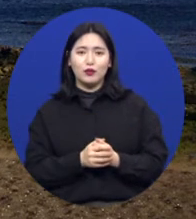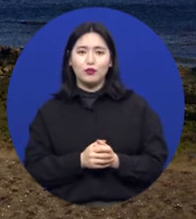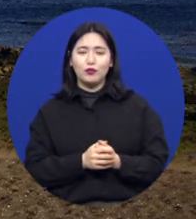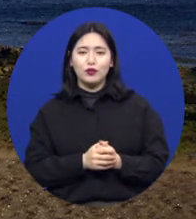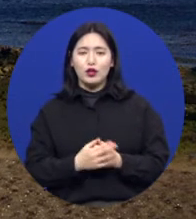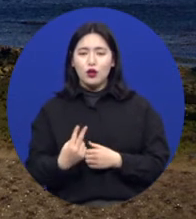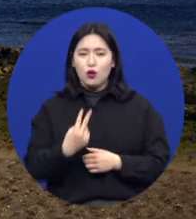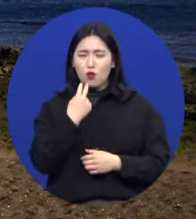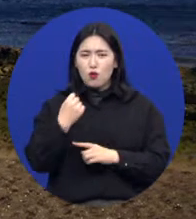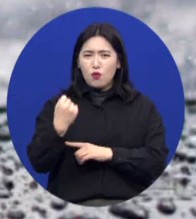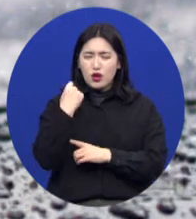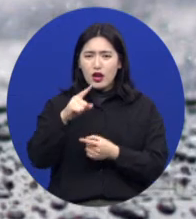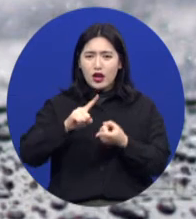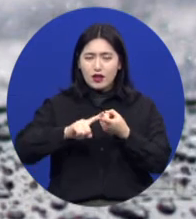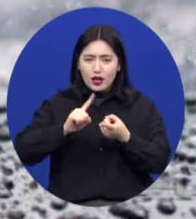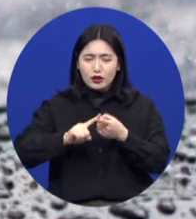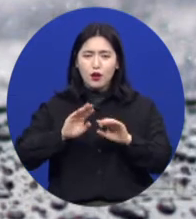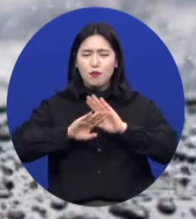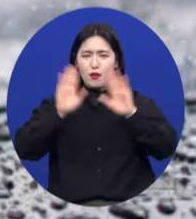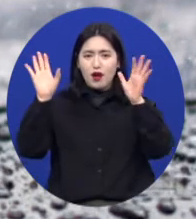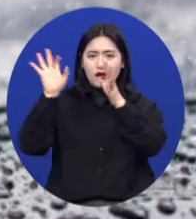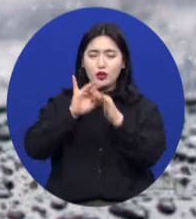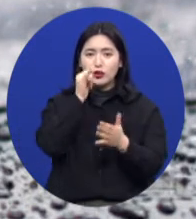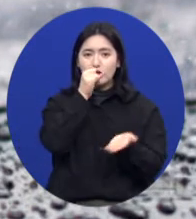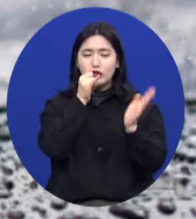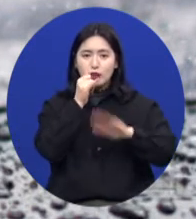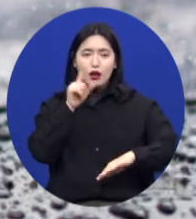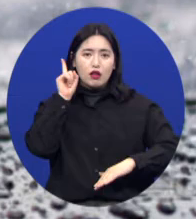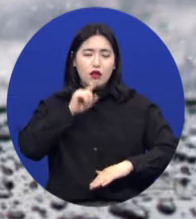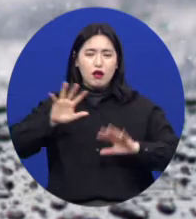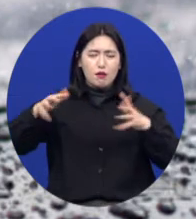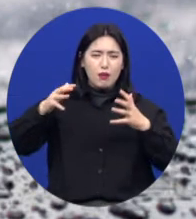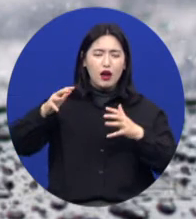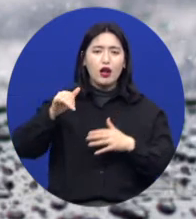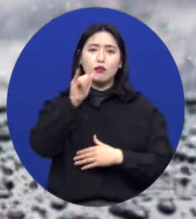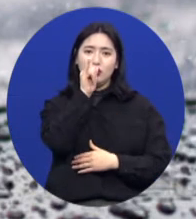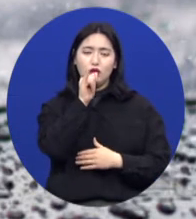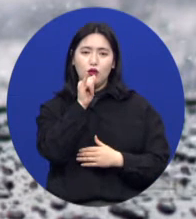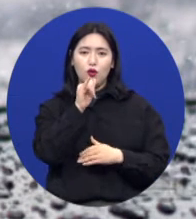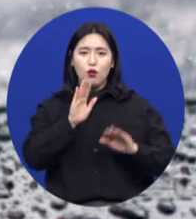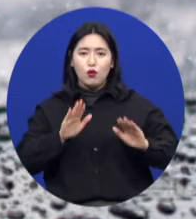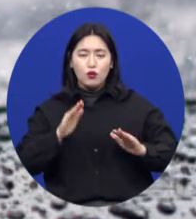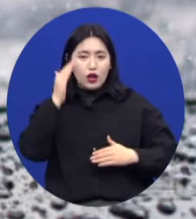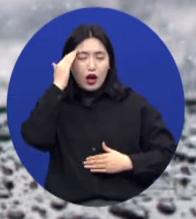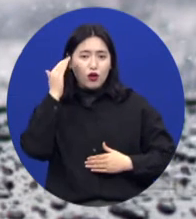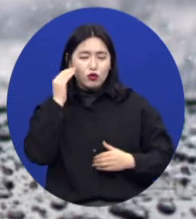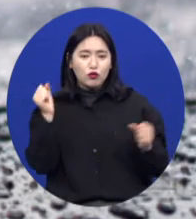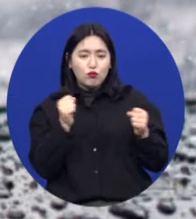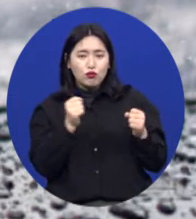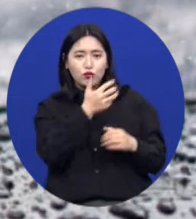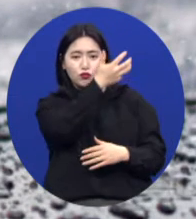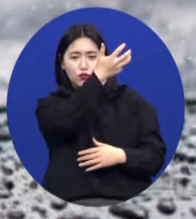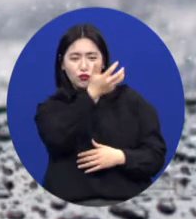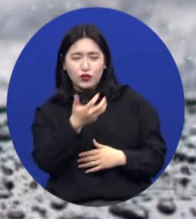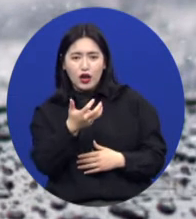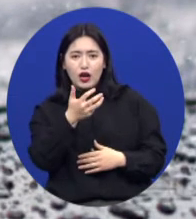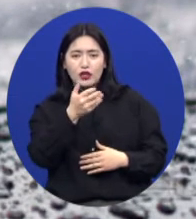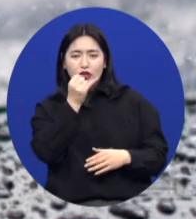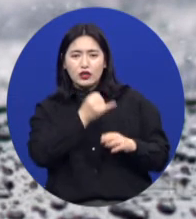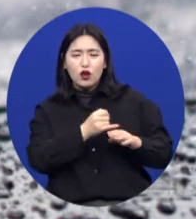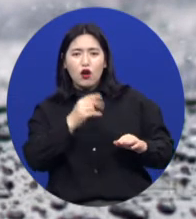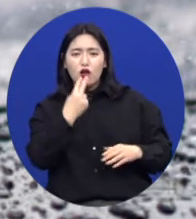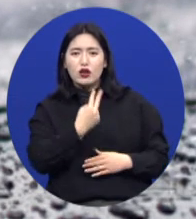갖겠습니다 고기압을 영향으로 맑은 날씨가 이어지지만 내일은 바람이 불기 시작하겠습니다 우리나라 북쪽을 지나는